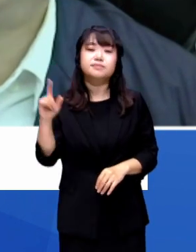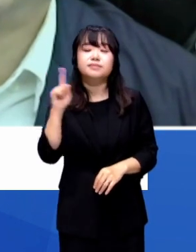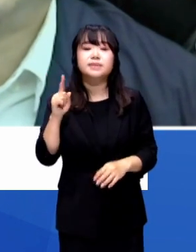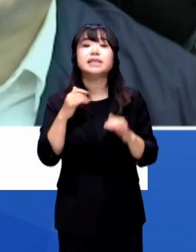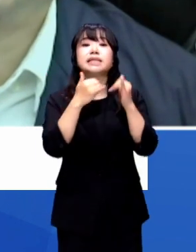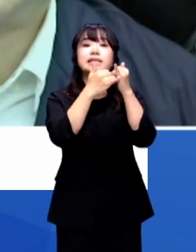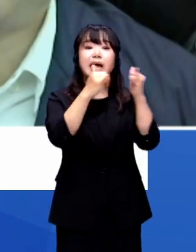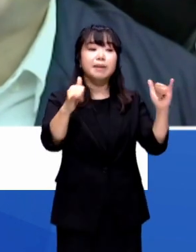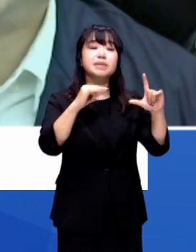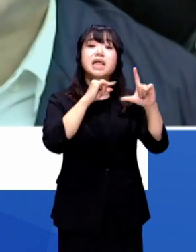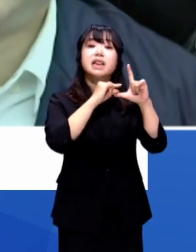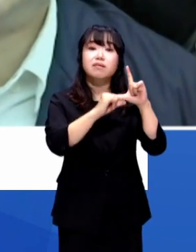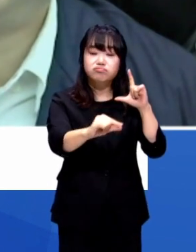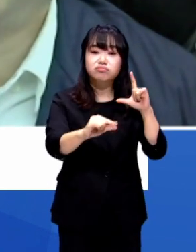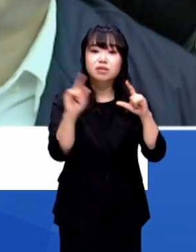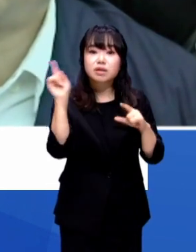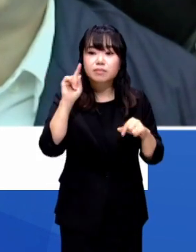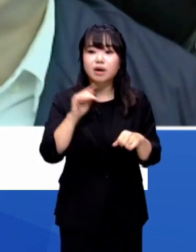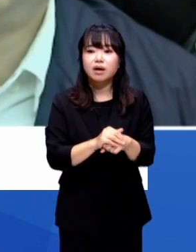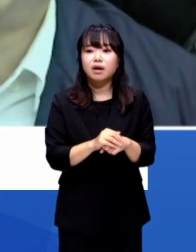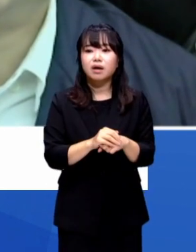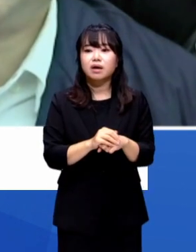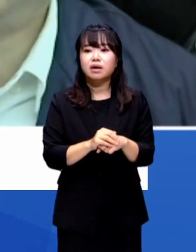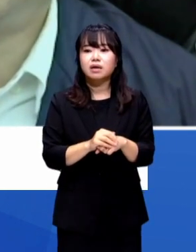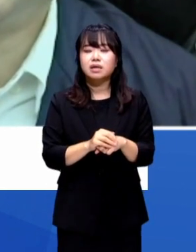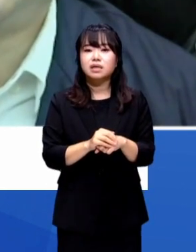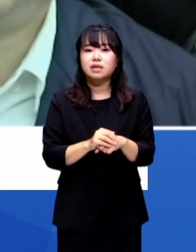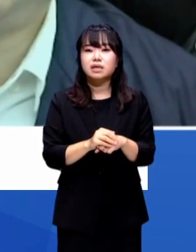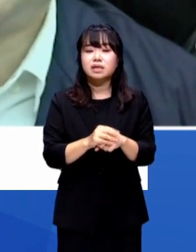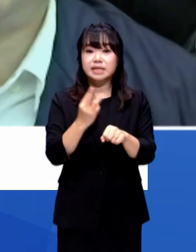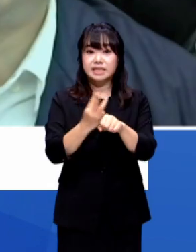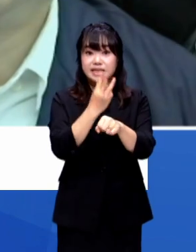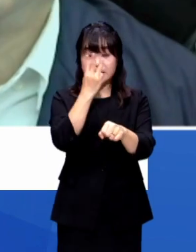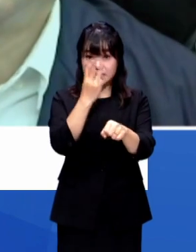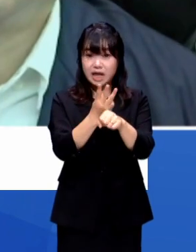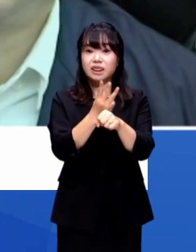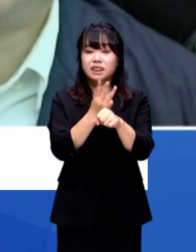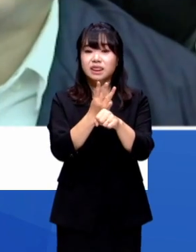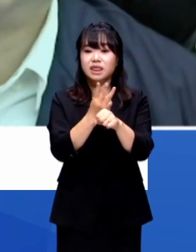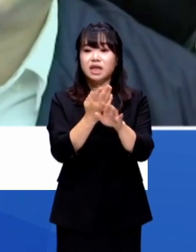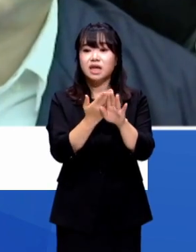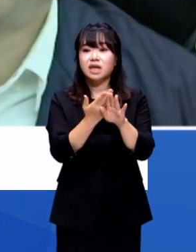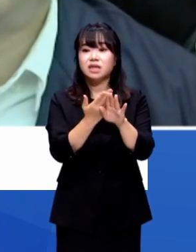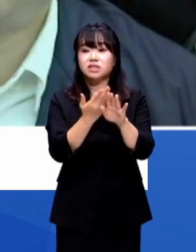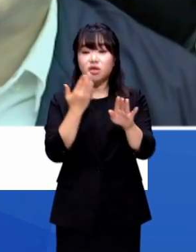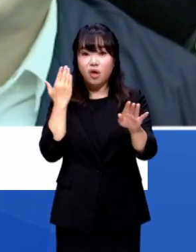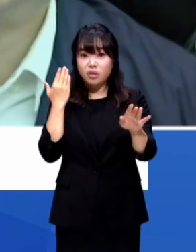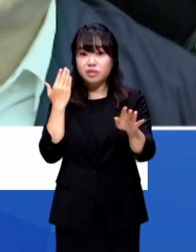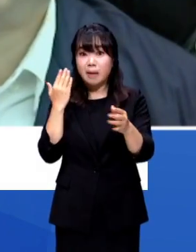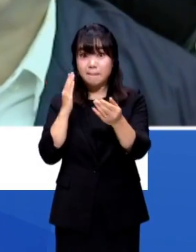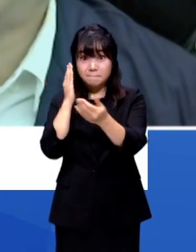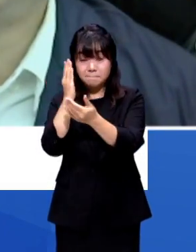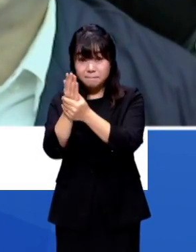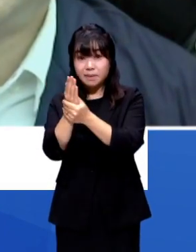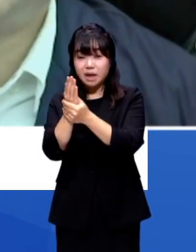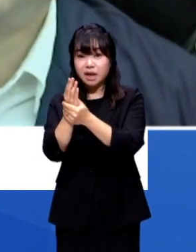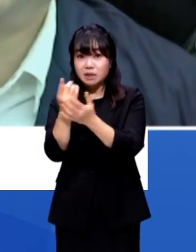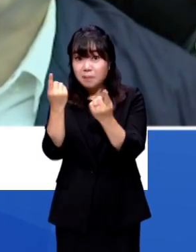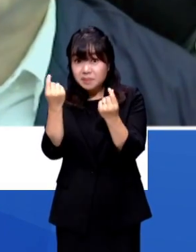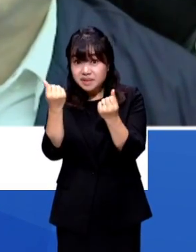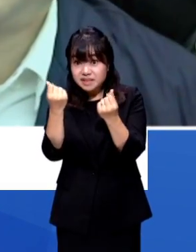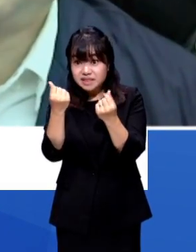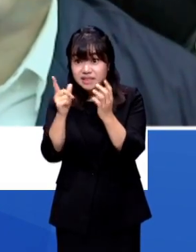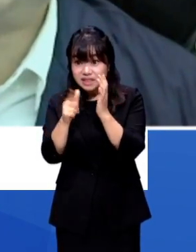중 일부가 사고 발생 3시간 전에 똑같은 일이 발생했었는데 이때 내려가는 사람과 올라가는 사람들을 통제를